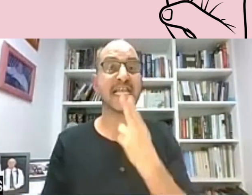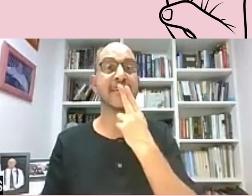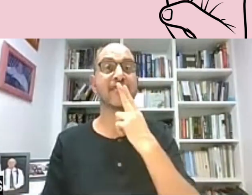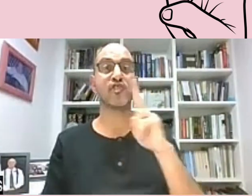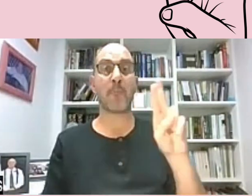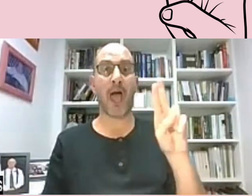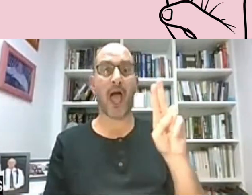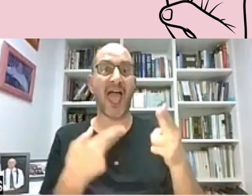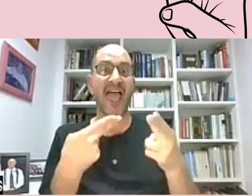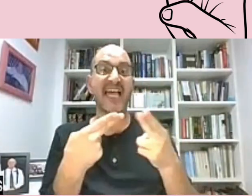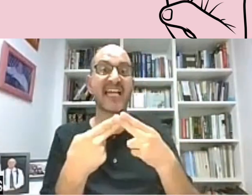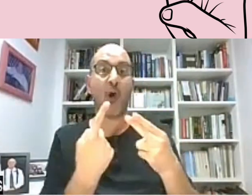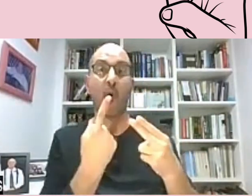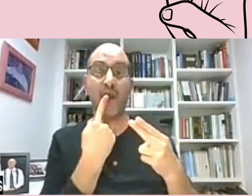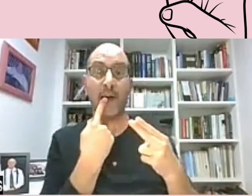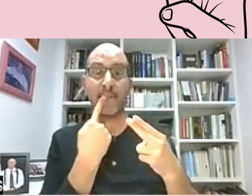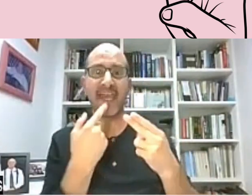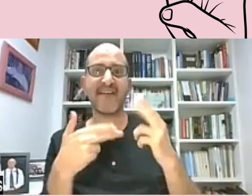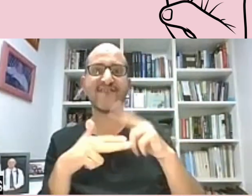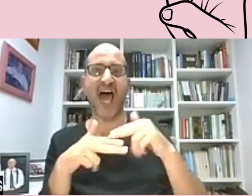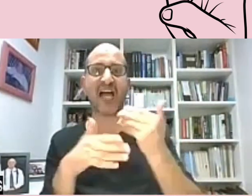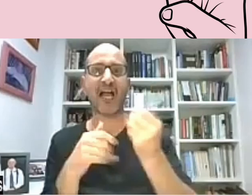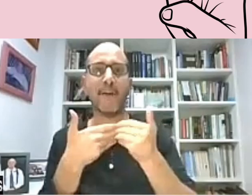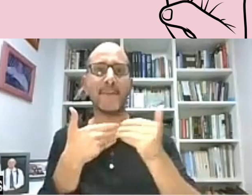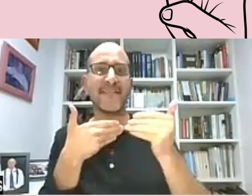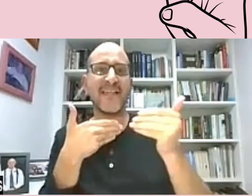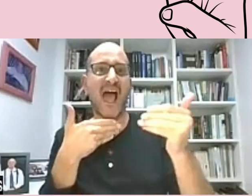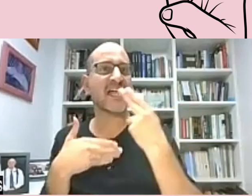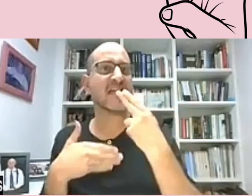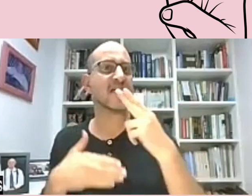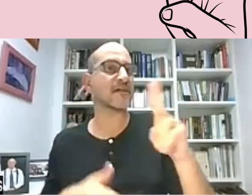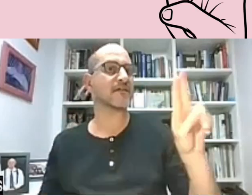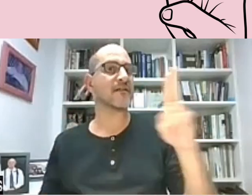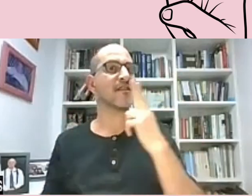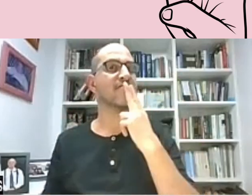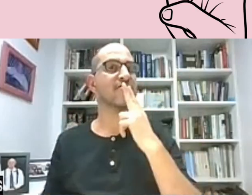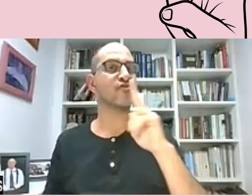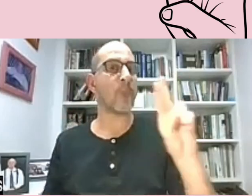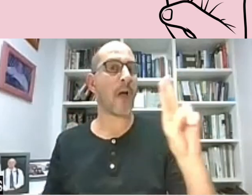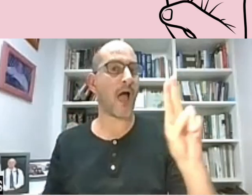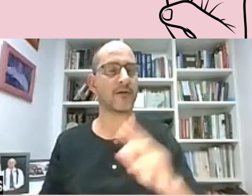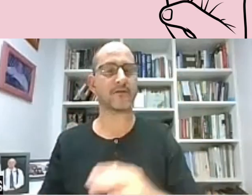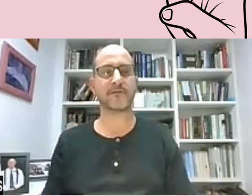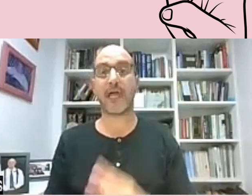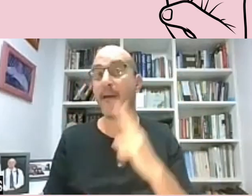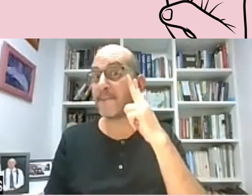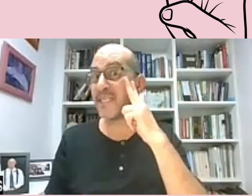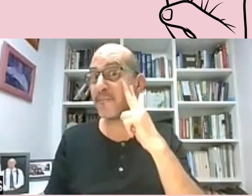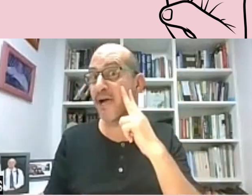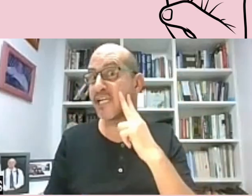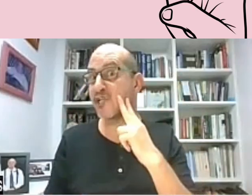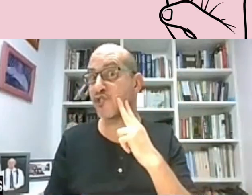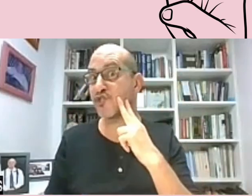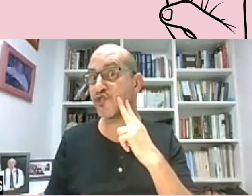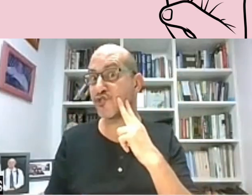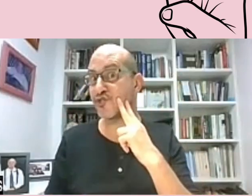יום שישי, נשבע, זה קרוב לפה, ואחר כך מתרחק מהפה קצת.